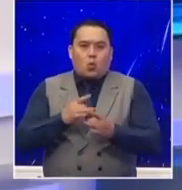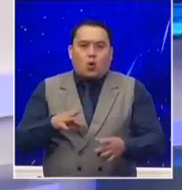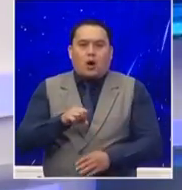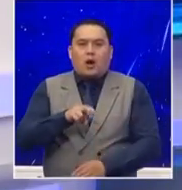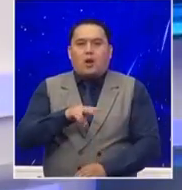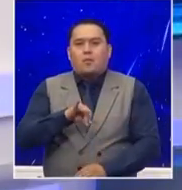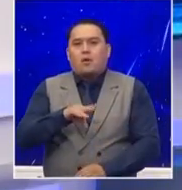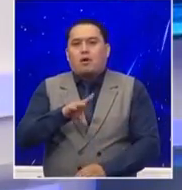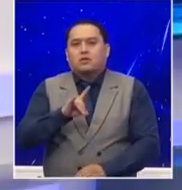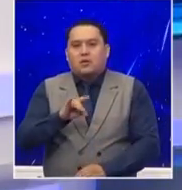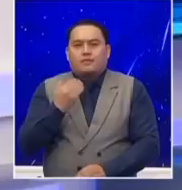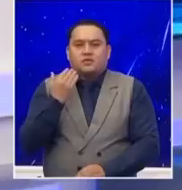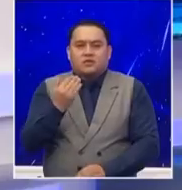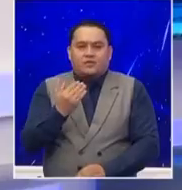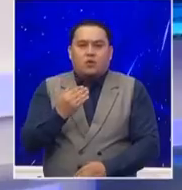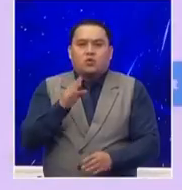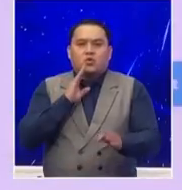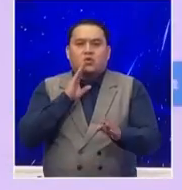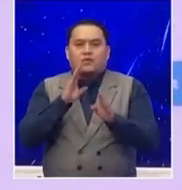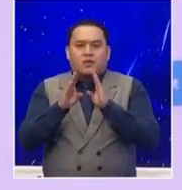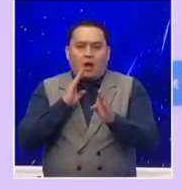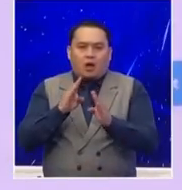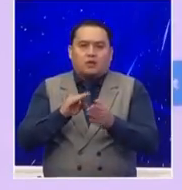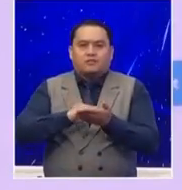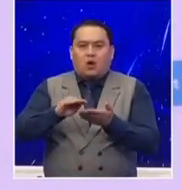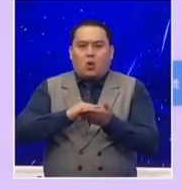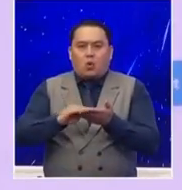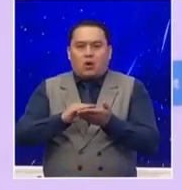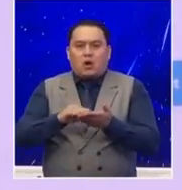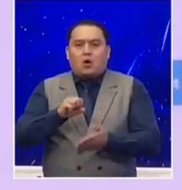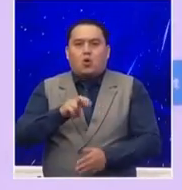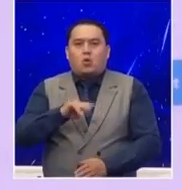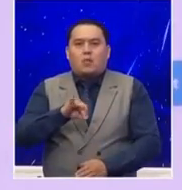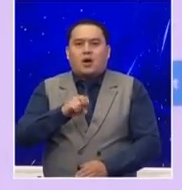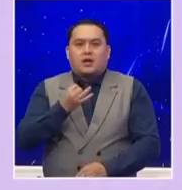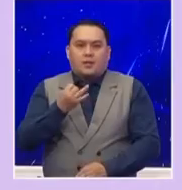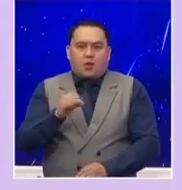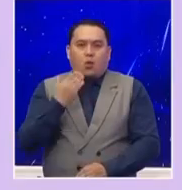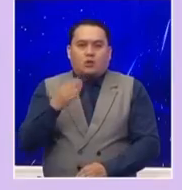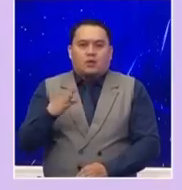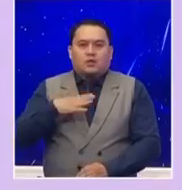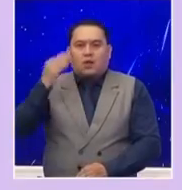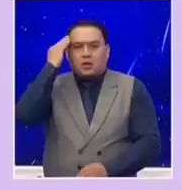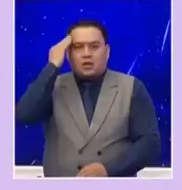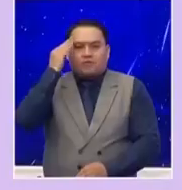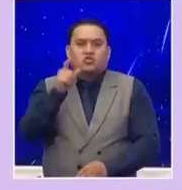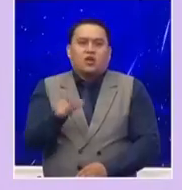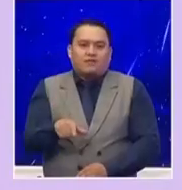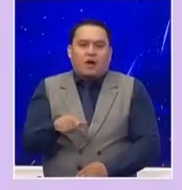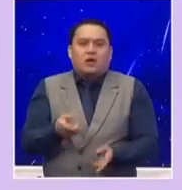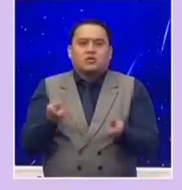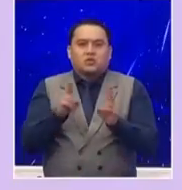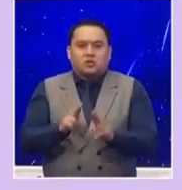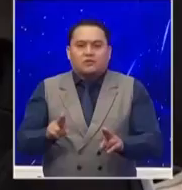Алимгазы Раймбекова. Об этом на своей странице в Твиттер написал пресс-секретарь лидера нации Айдос Укибай. Он был талантливым человеком,